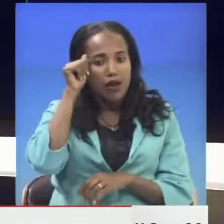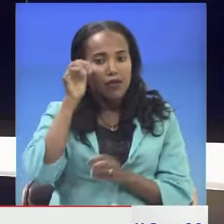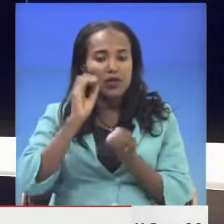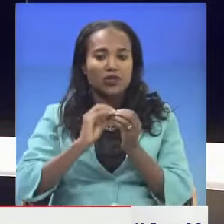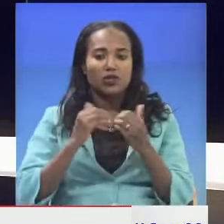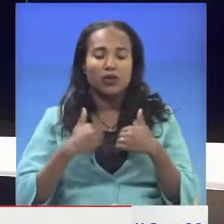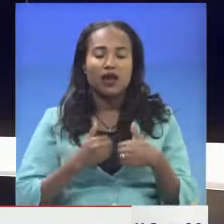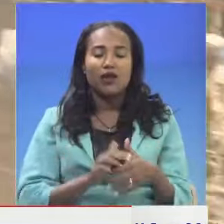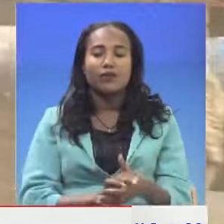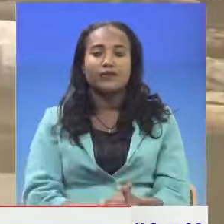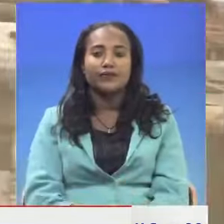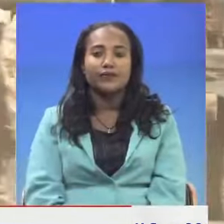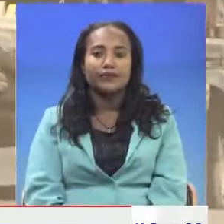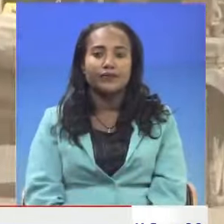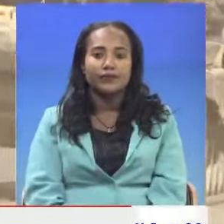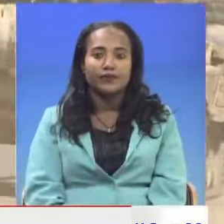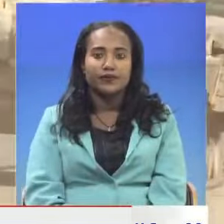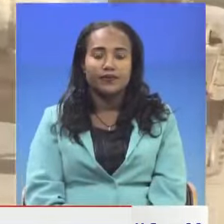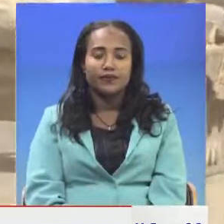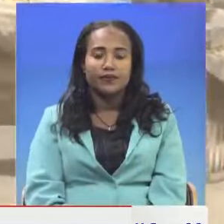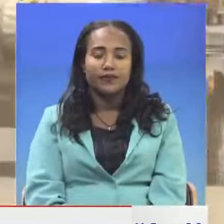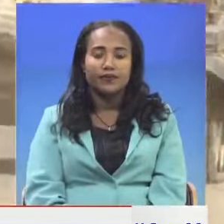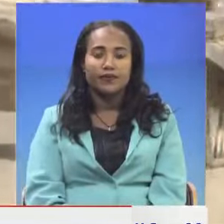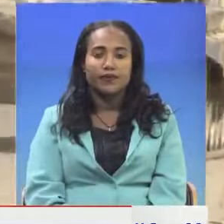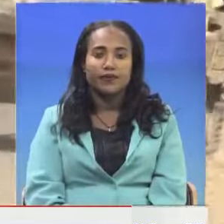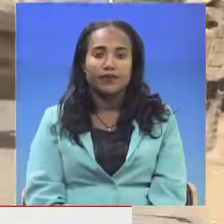አለሜ ተጨማሪ ዘገባ አለው።